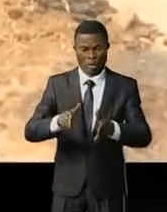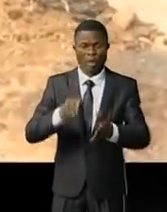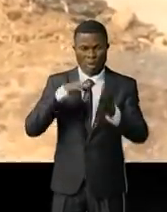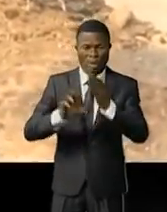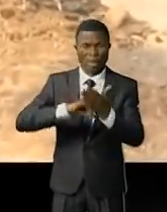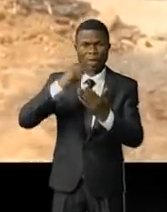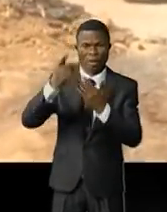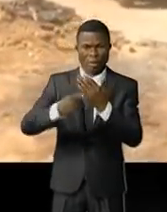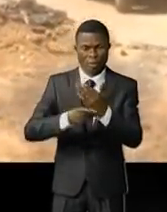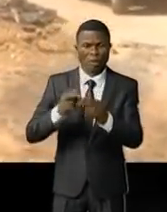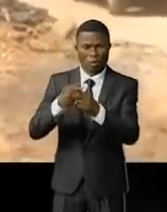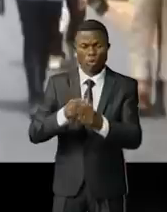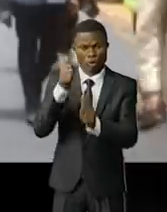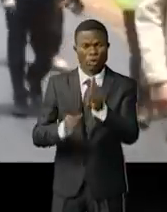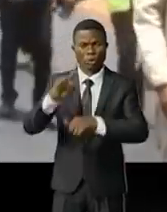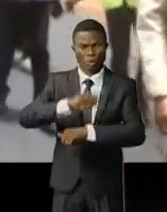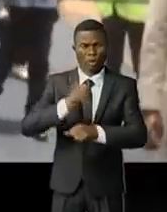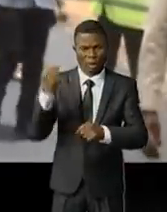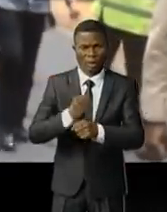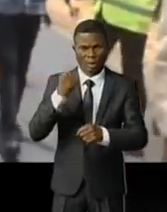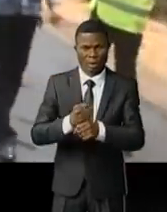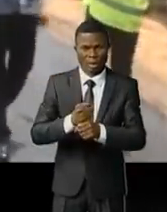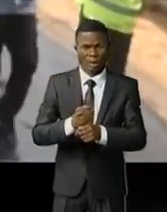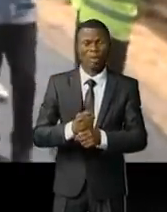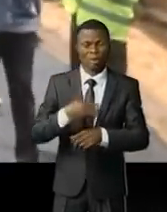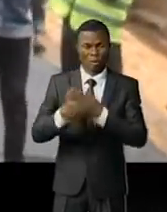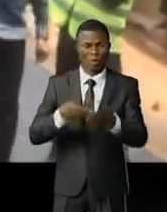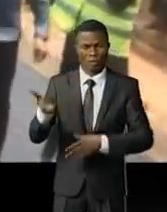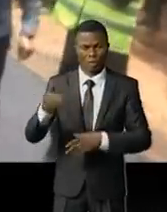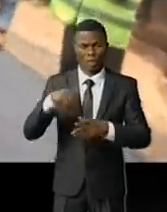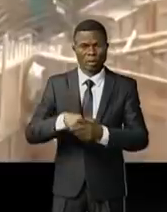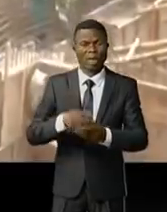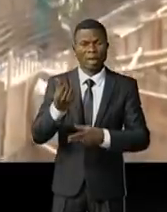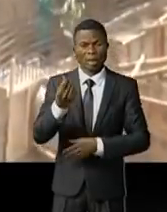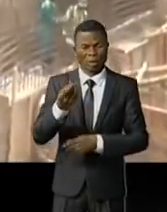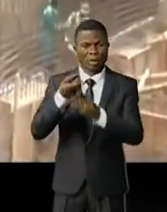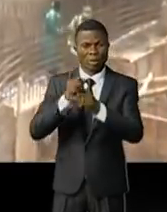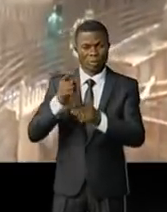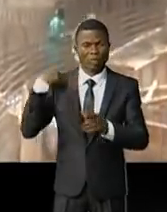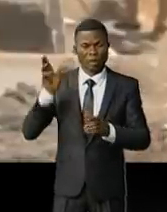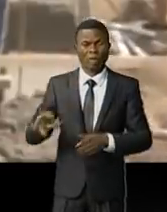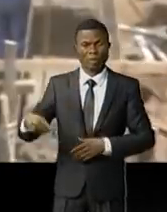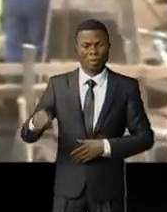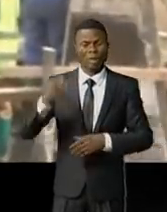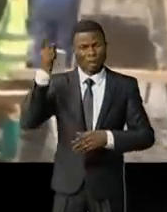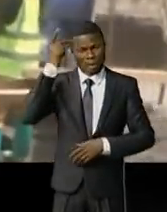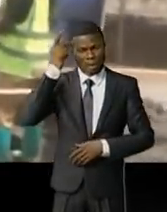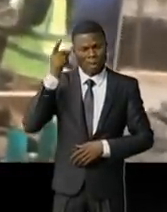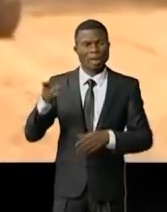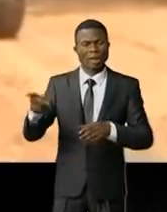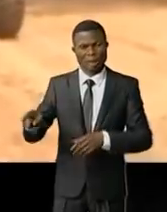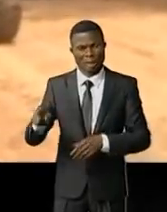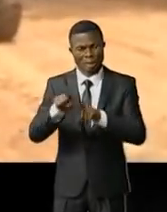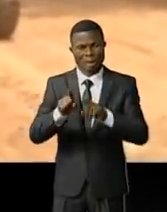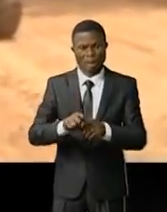dans les cadres du suivi quotidien des travaux en cours d'exécution par le financement du gouvernement central, provincial et